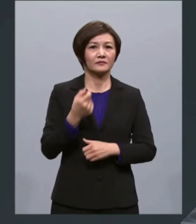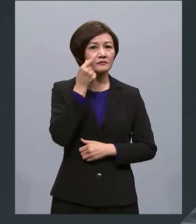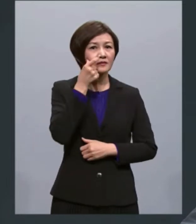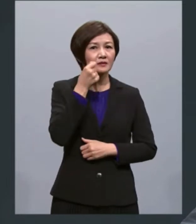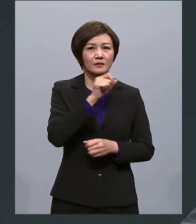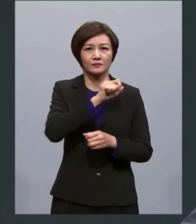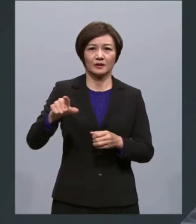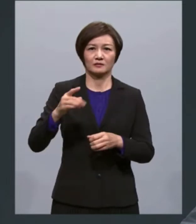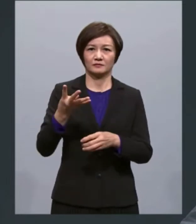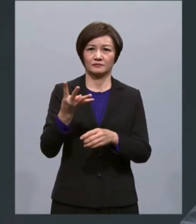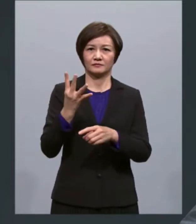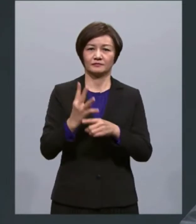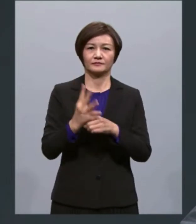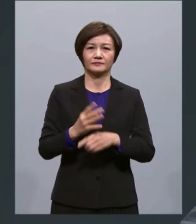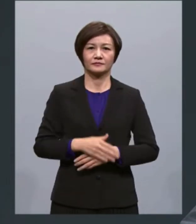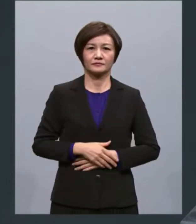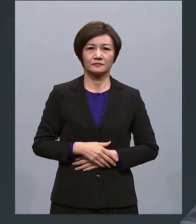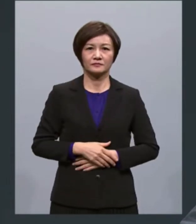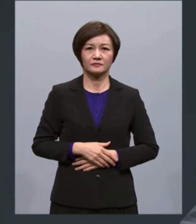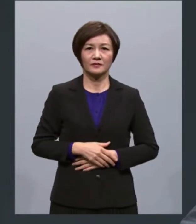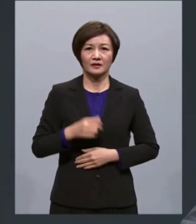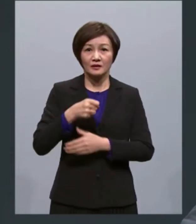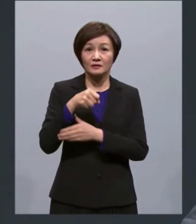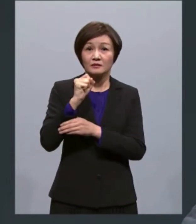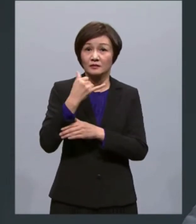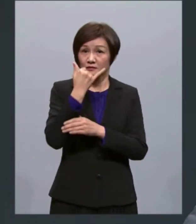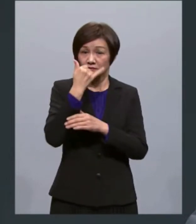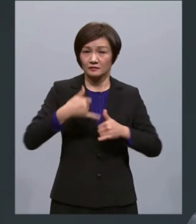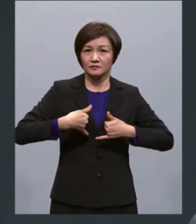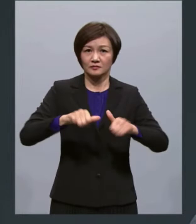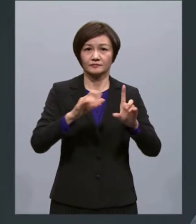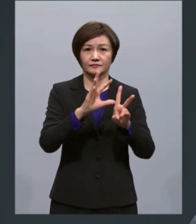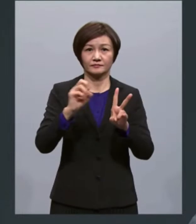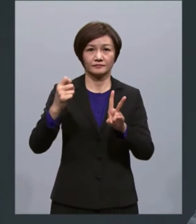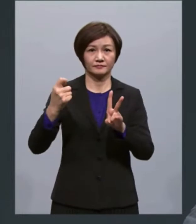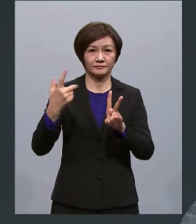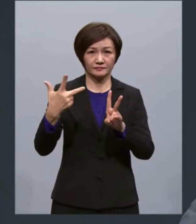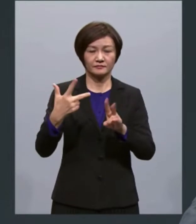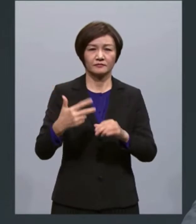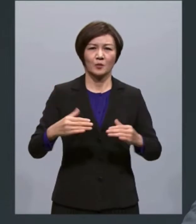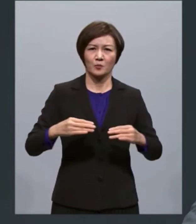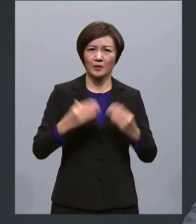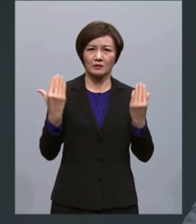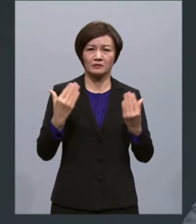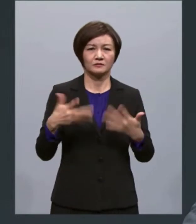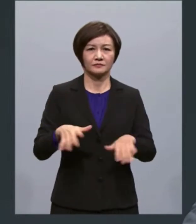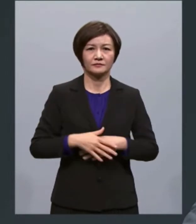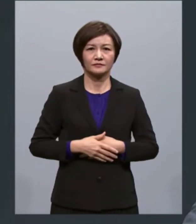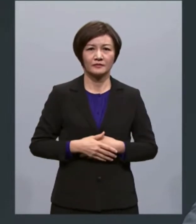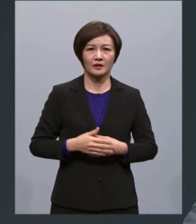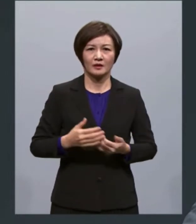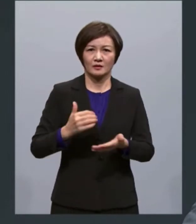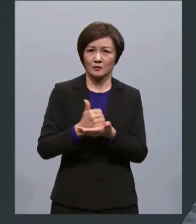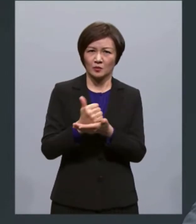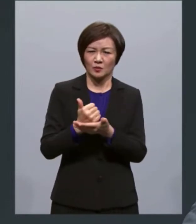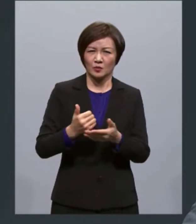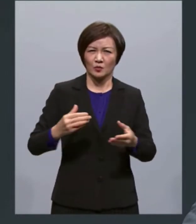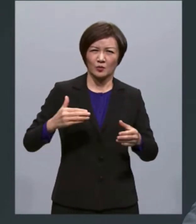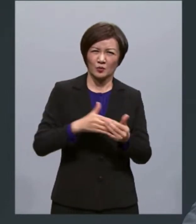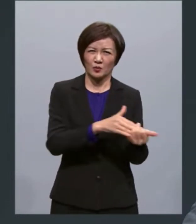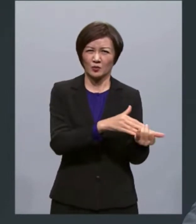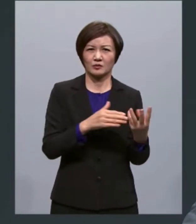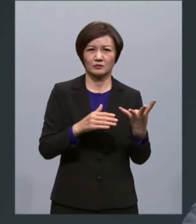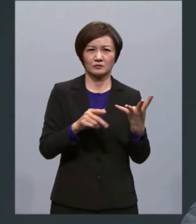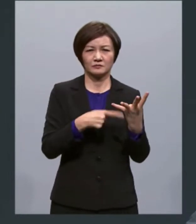北的4倍。养德大道上，2017年发生了一起车祸，一辆大卡车一次撞死